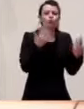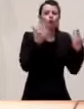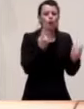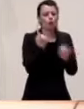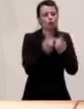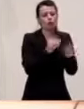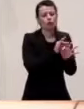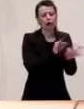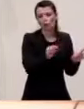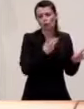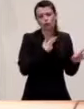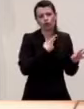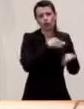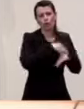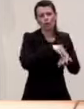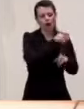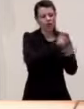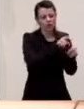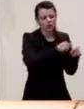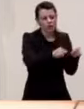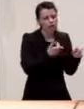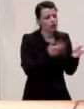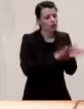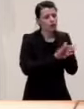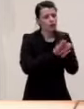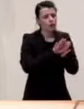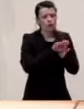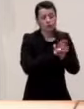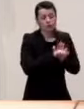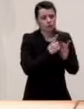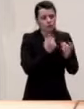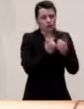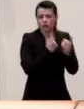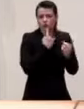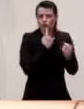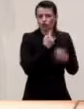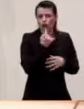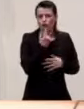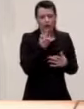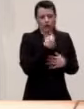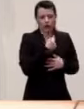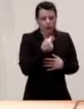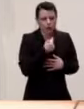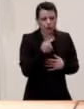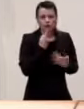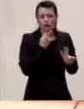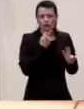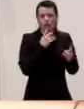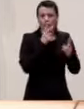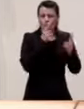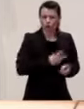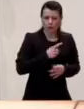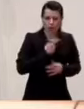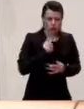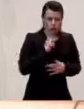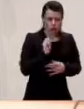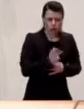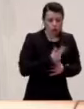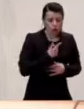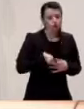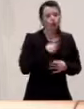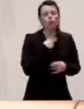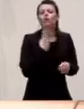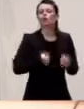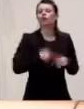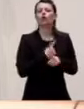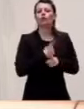avevano una evoluzione molto negativa e rapida delle loro condizioni di salute ed era assolutamente giusto, dignitoso ed